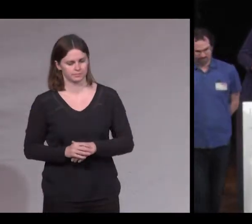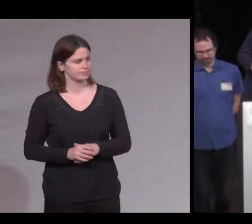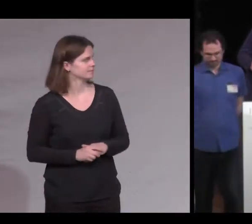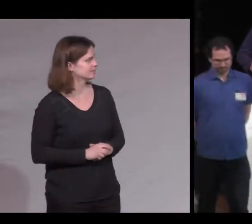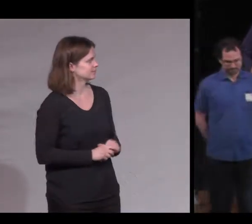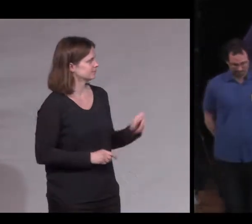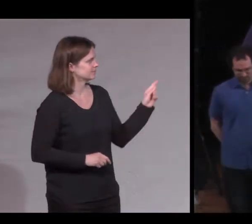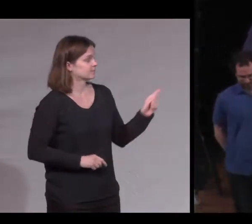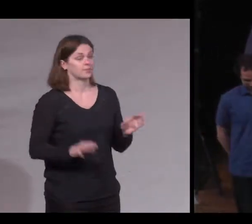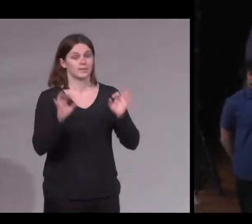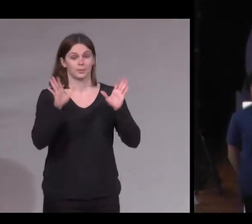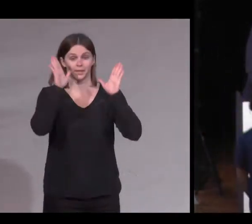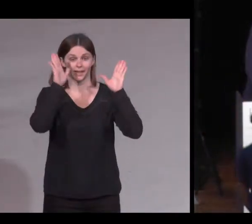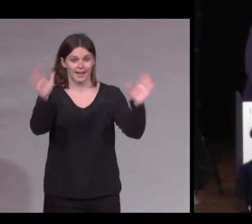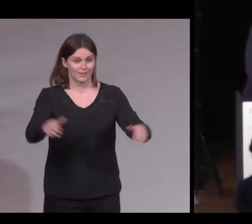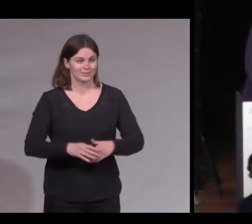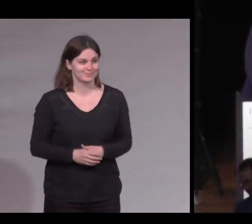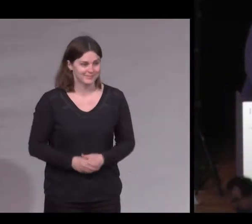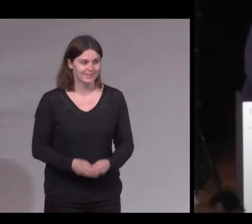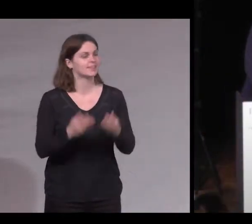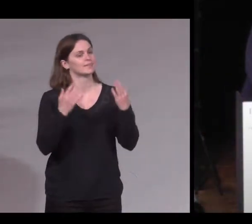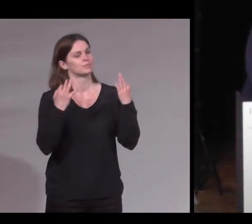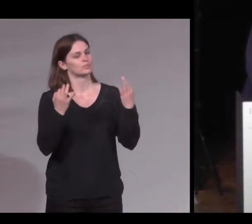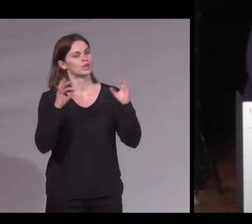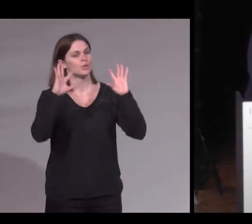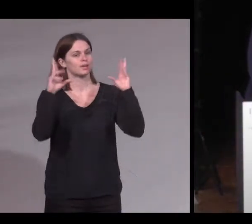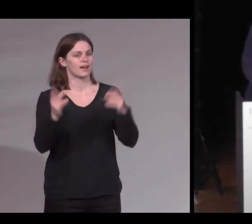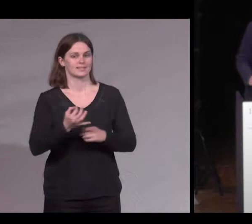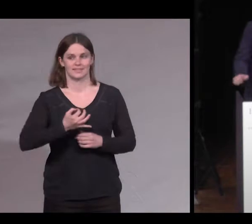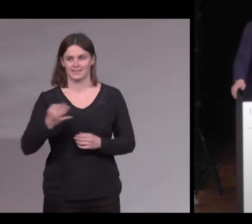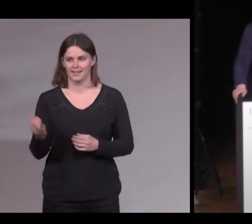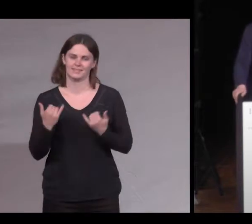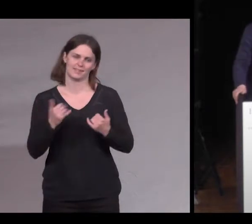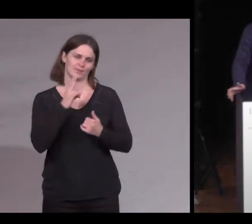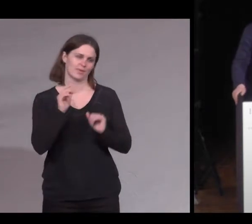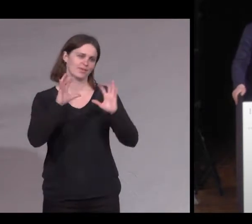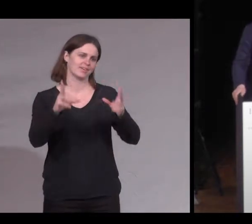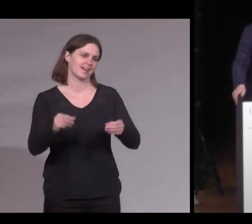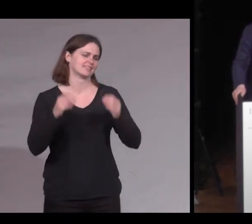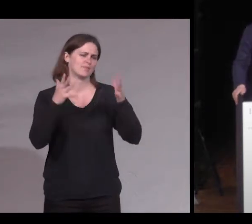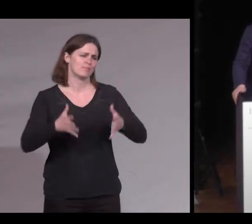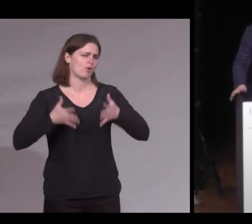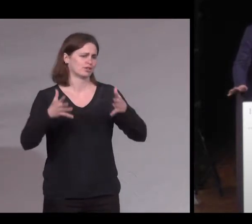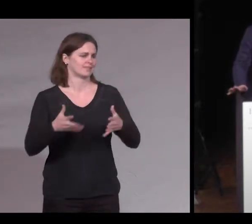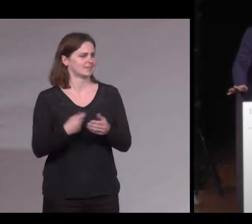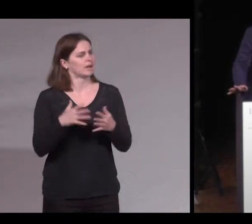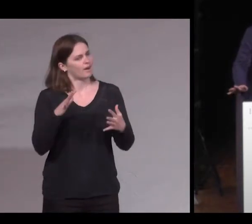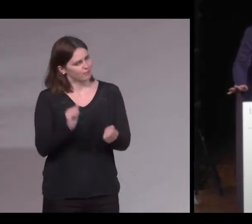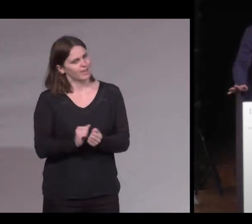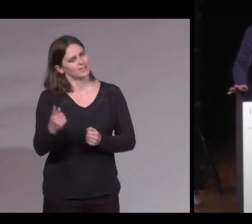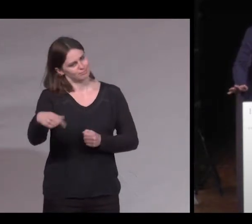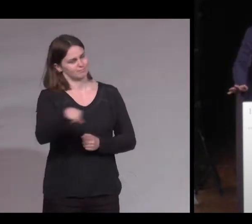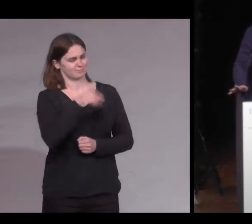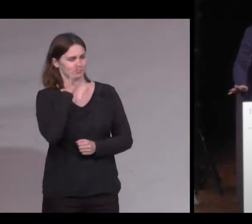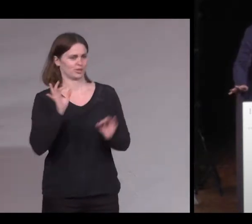Dobré, ano, přeju všem krásný den, máme fantastické počasí, tak máme jistou, že my tady, jenom bych